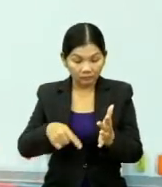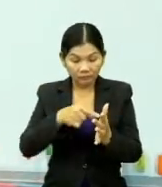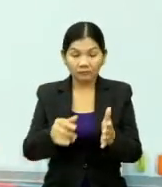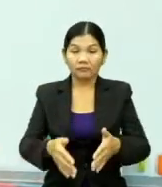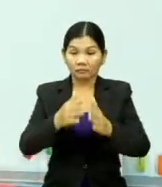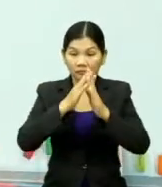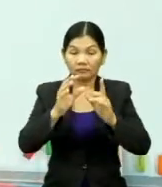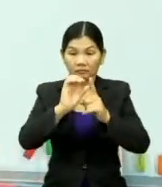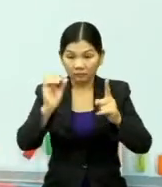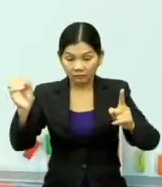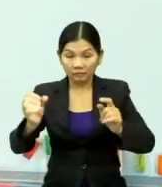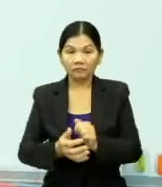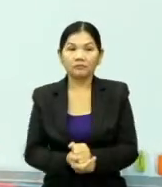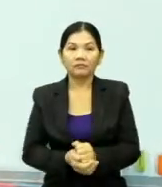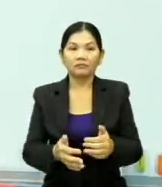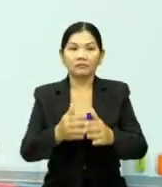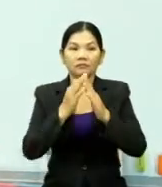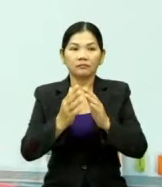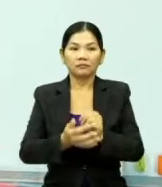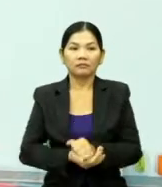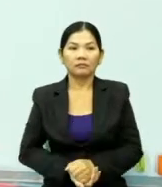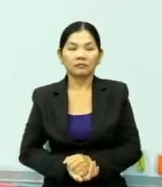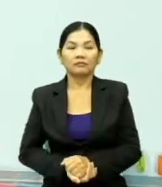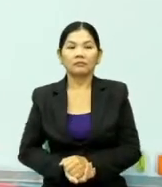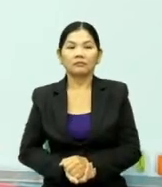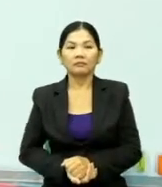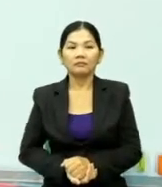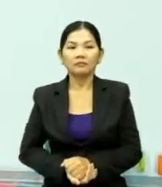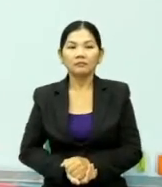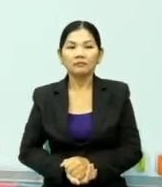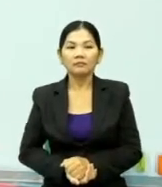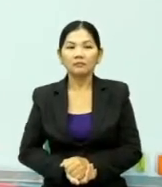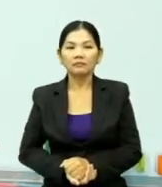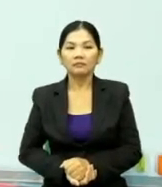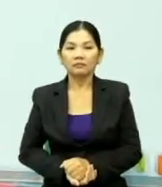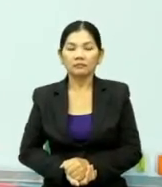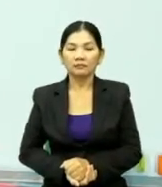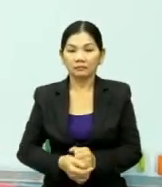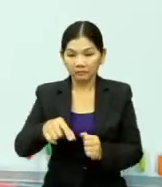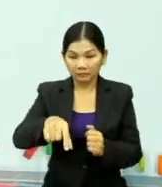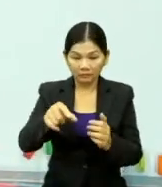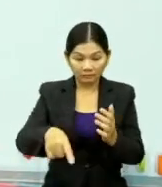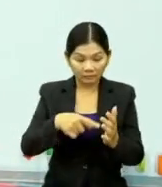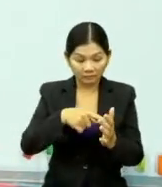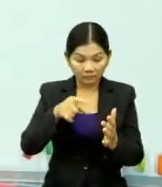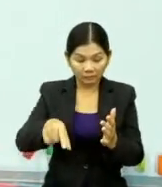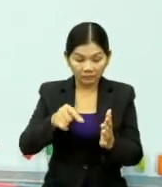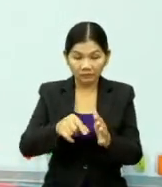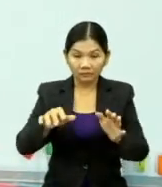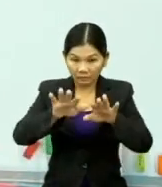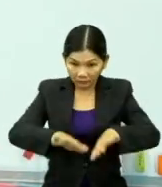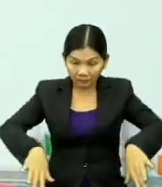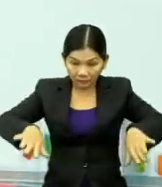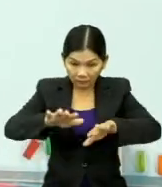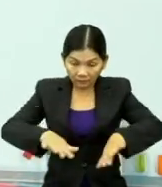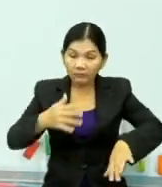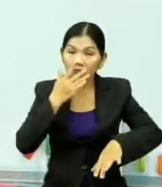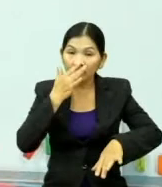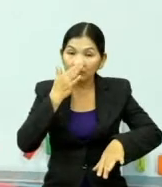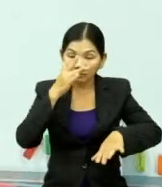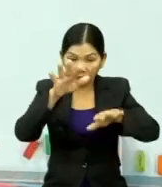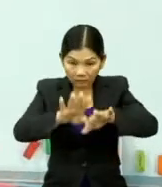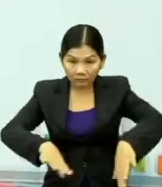lấy con sắp nhà kêu bằng cái lợp ba thằng ọc nía kệ hai tầng